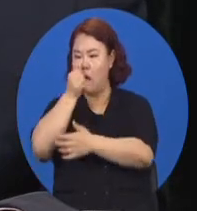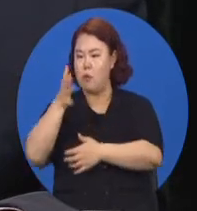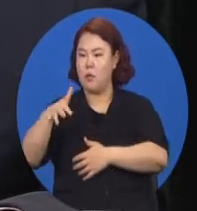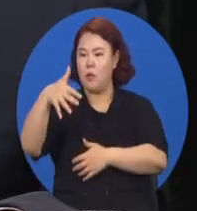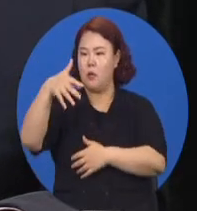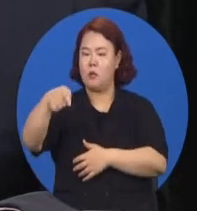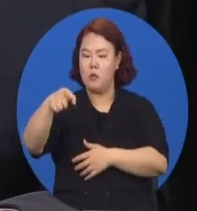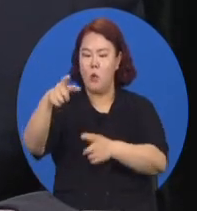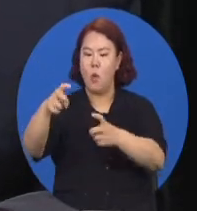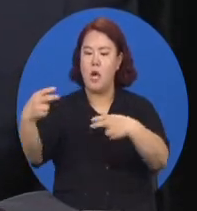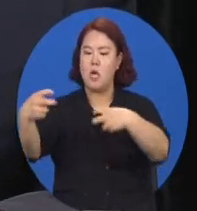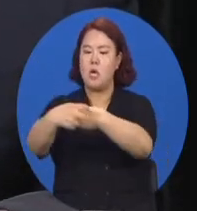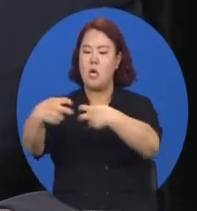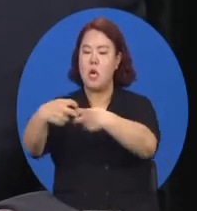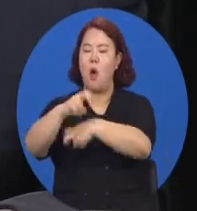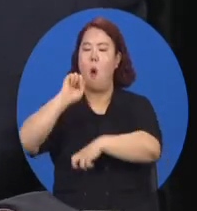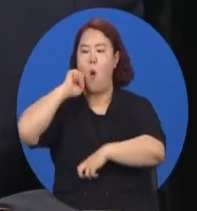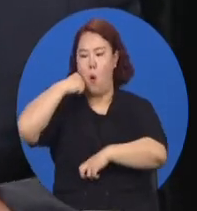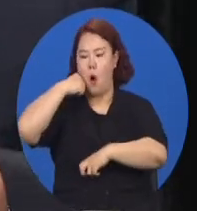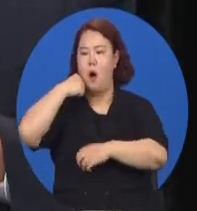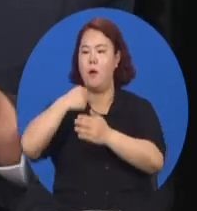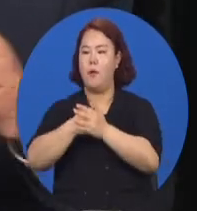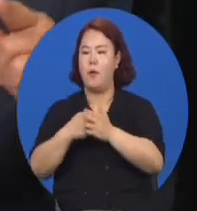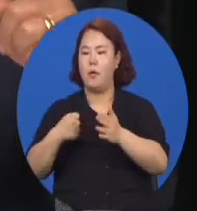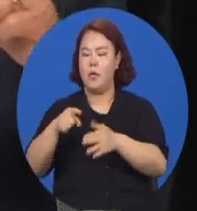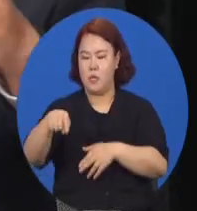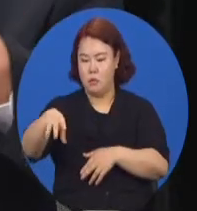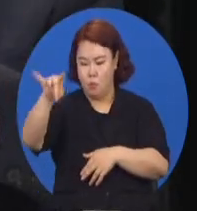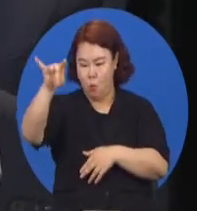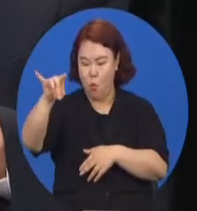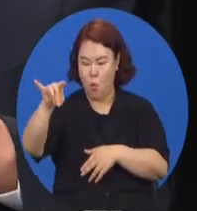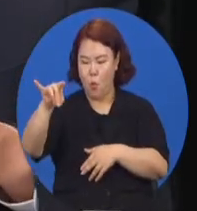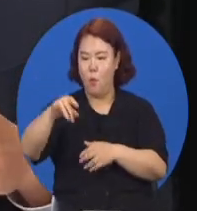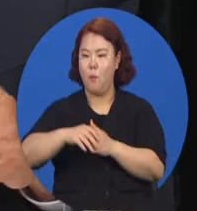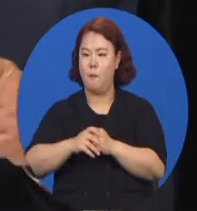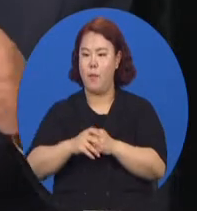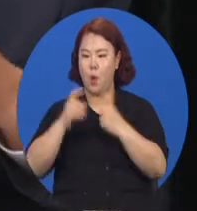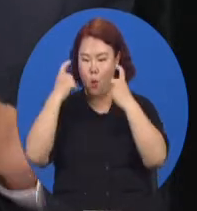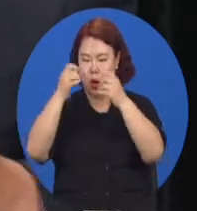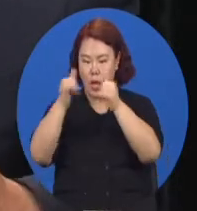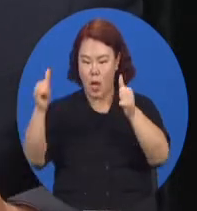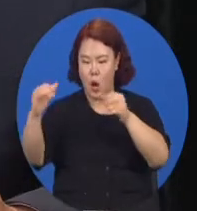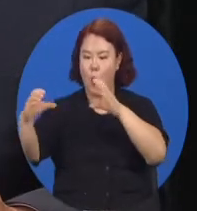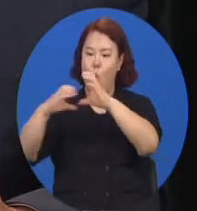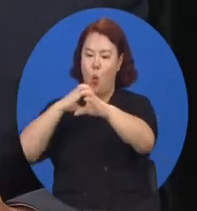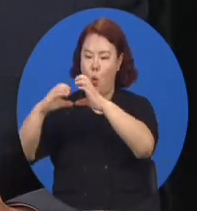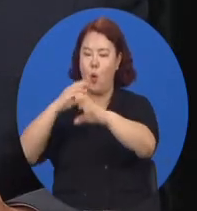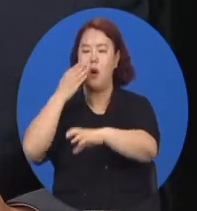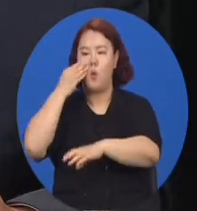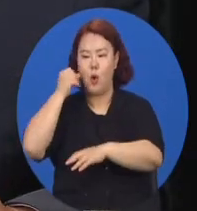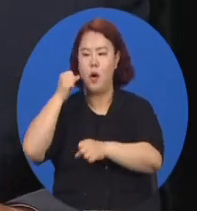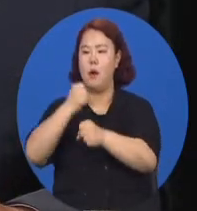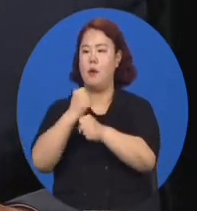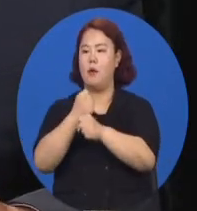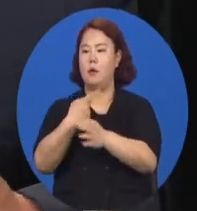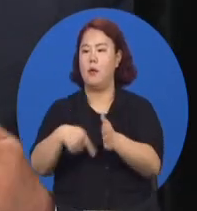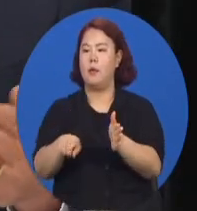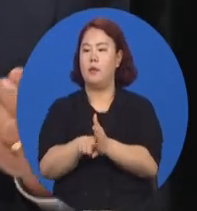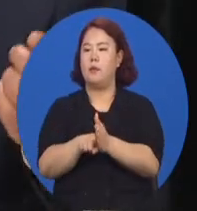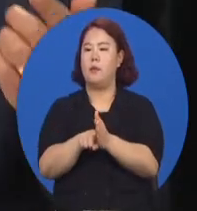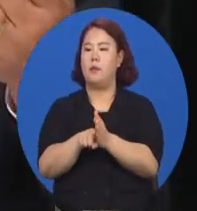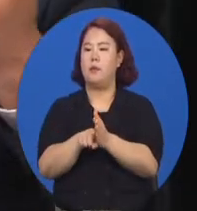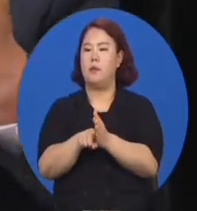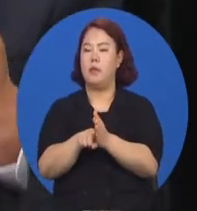어려운 지역입니다. 그래서 그곳을 우선해서 관광객들에 대한 소통을 원활하게 하기 위해서 저희들이